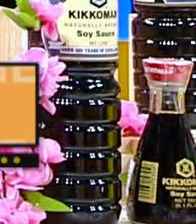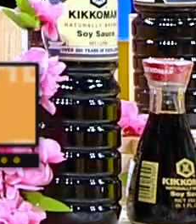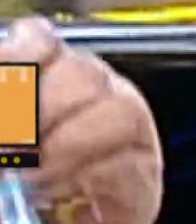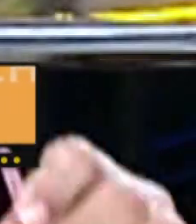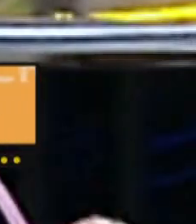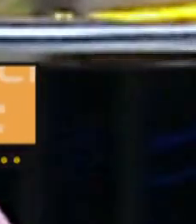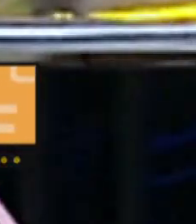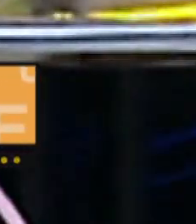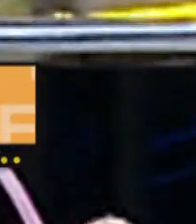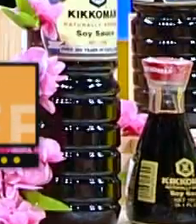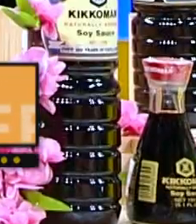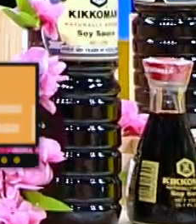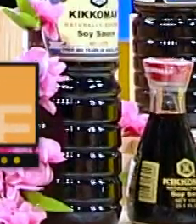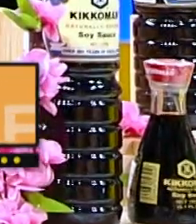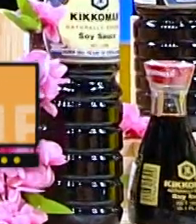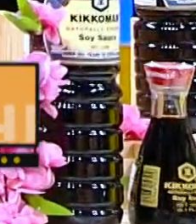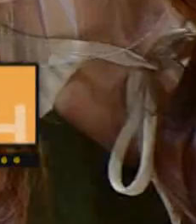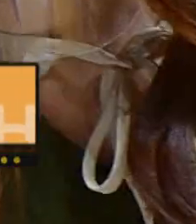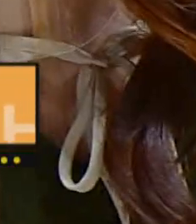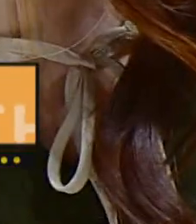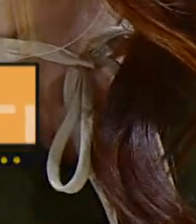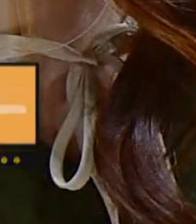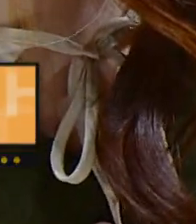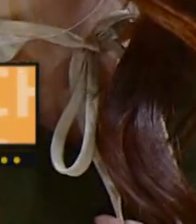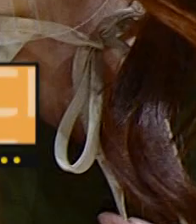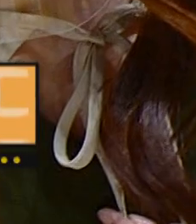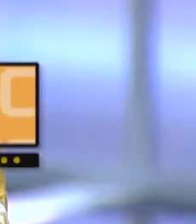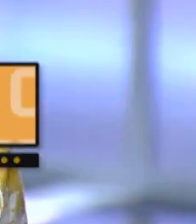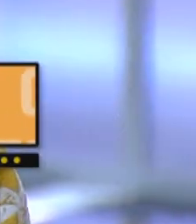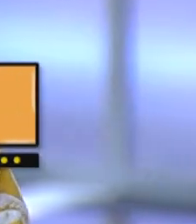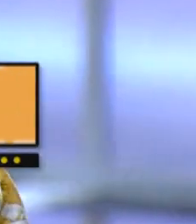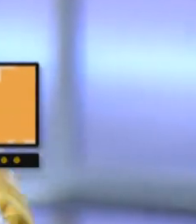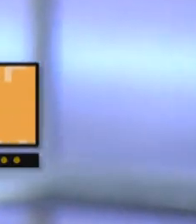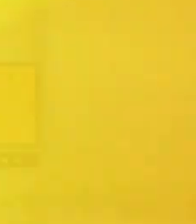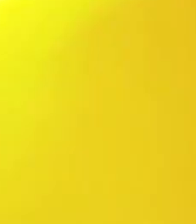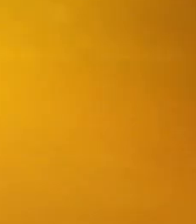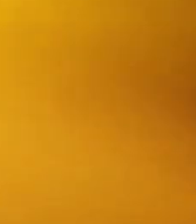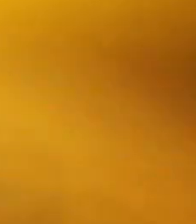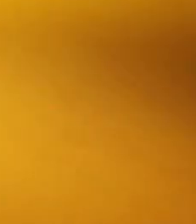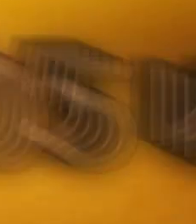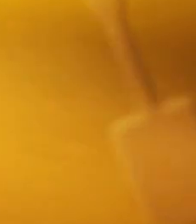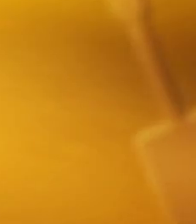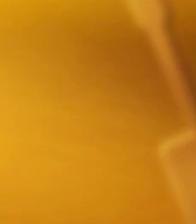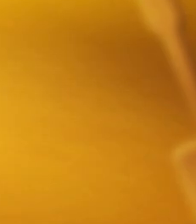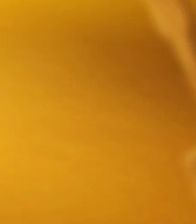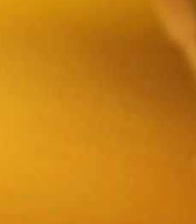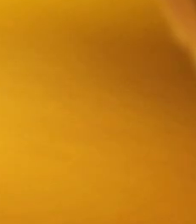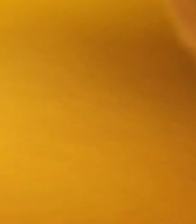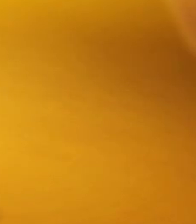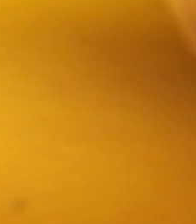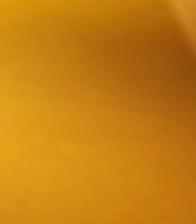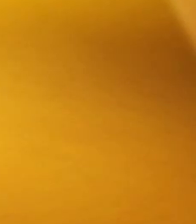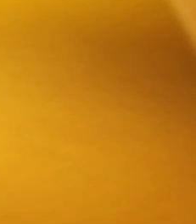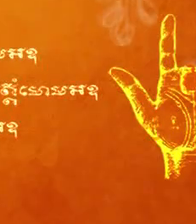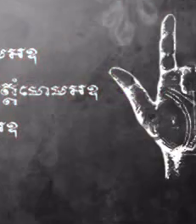แสดงว่ามะนาวเปรี้ยวที่หนึ่งอยากชิม ถ้าพริกเปรี้ยวก็แปลกแล้วล่ะน้ำพริกไปเอามาจากไหนเนี่ย โต๊ะนี้มีจองสุกนี้ฮ่ารื่นเริง